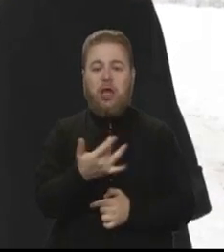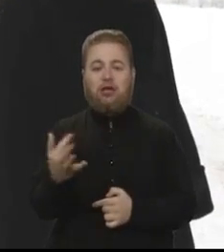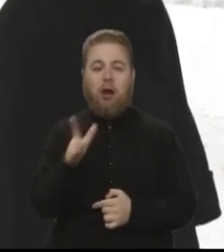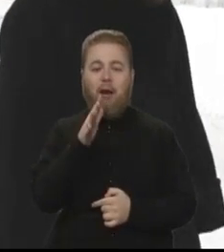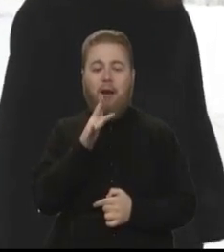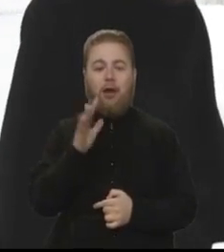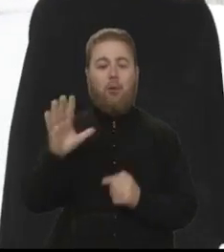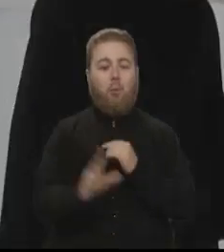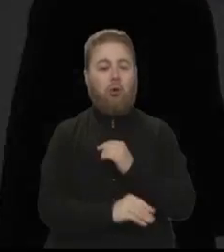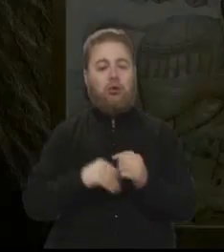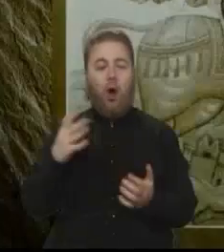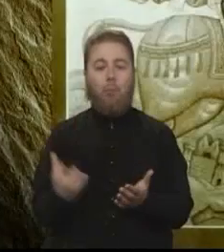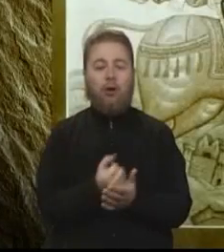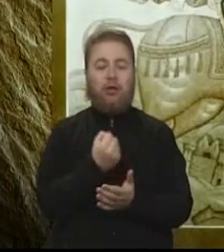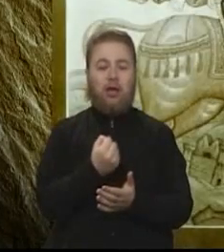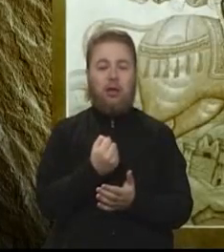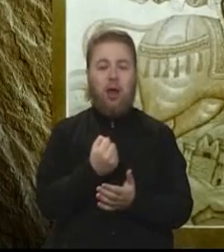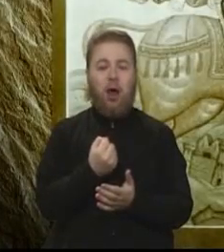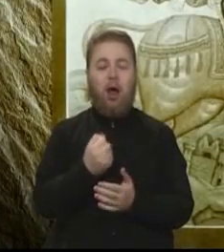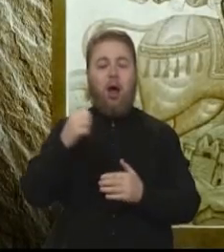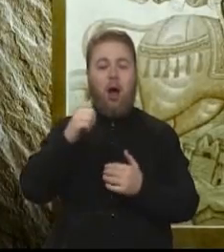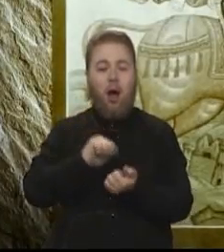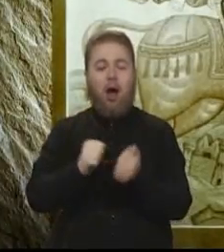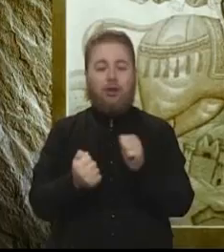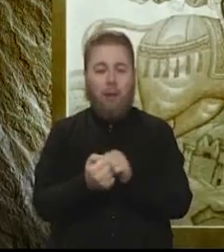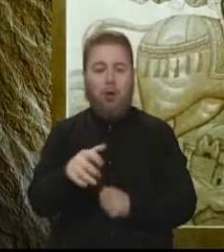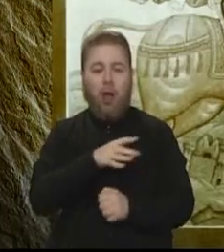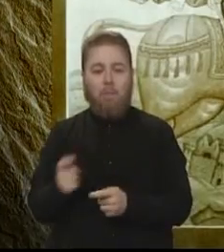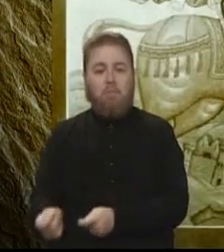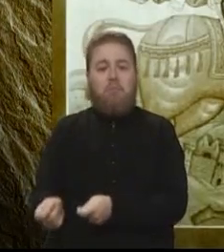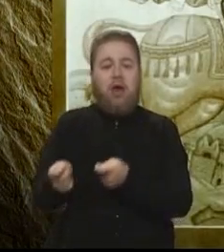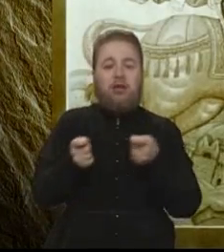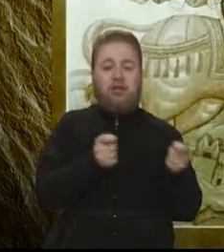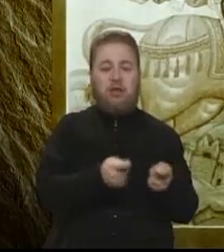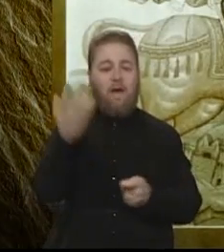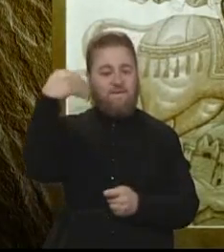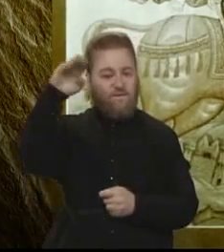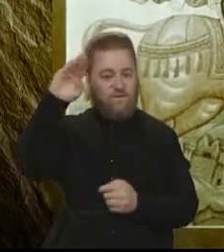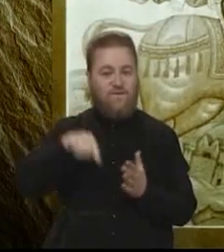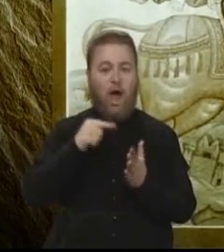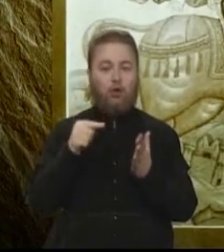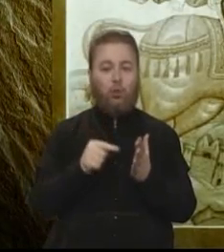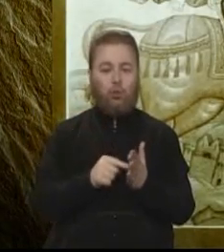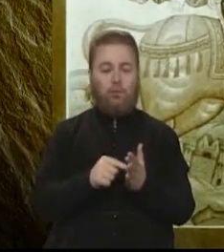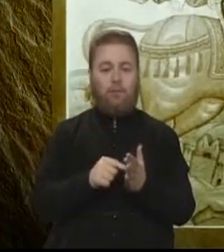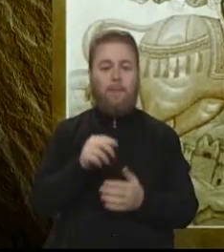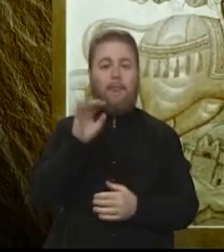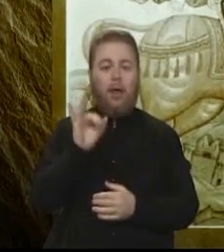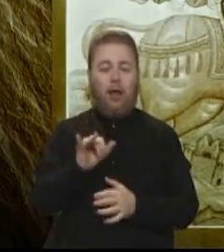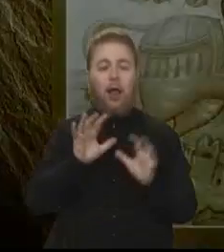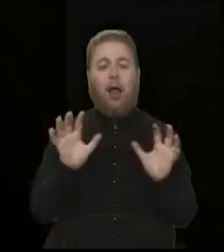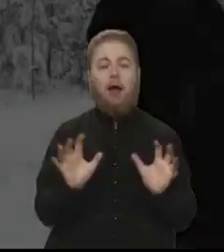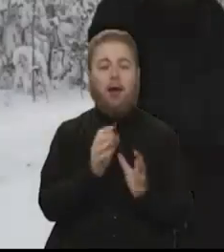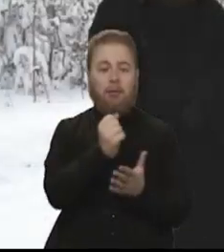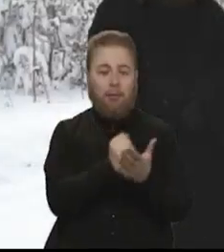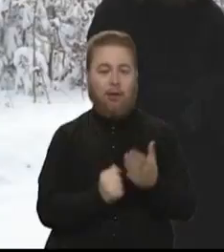после обретения она была уже перенесена в Вятку и хранилась